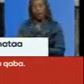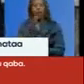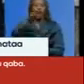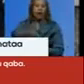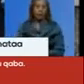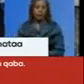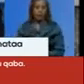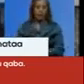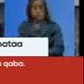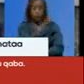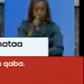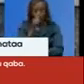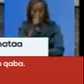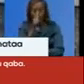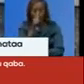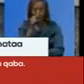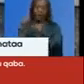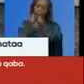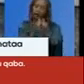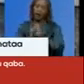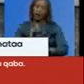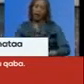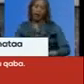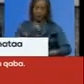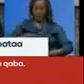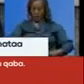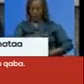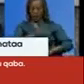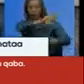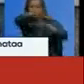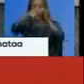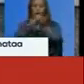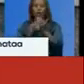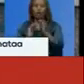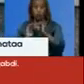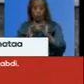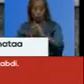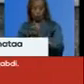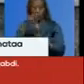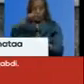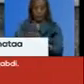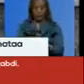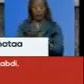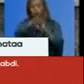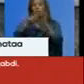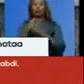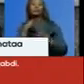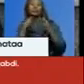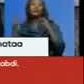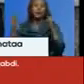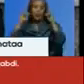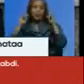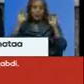አለበት። ኢትዮጵያ የጋራችን የእኛ የሁላችን መሆኗን ተገንዝበን የሁሉም ድምፅ